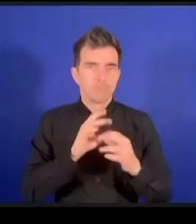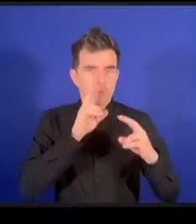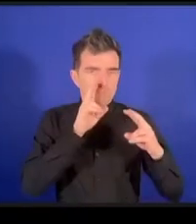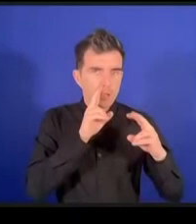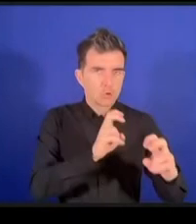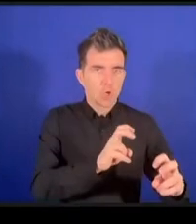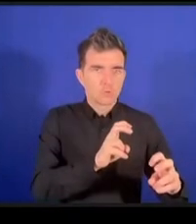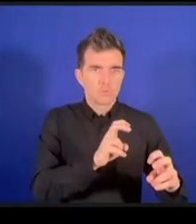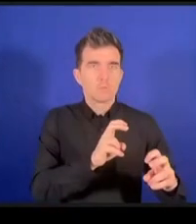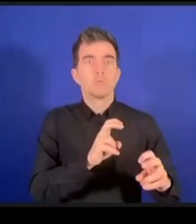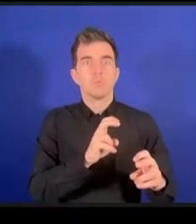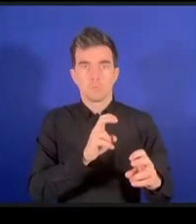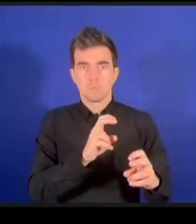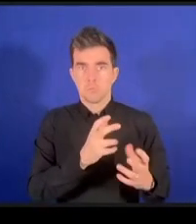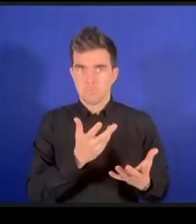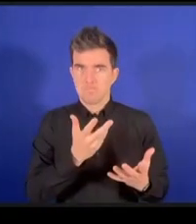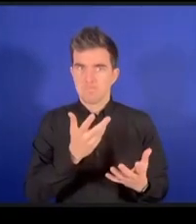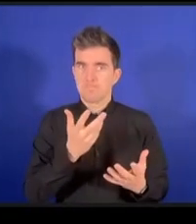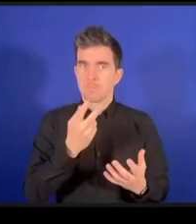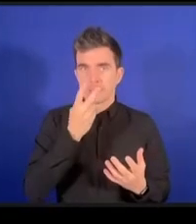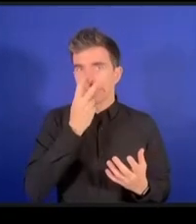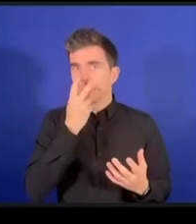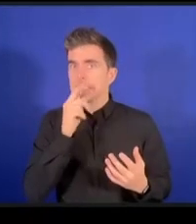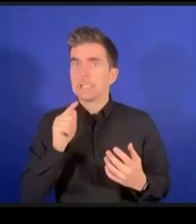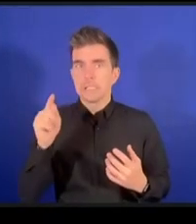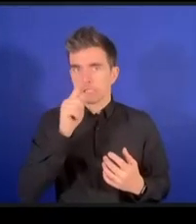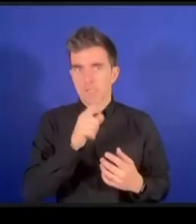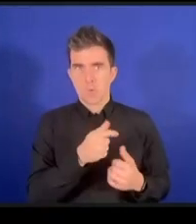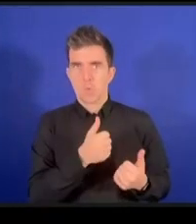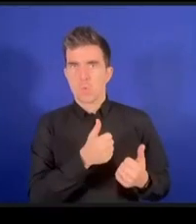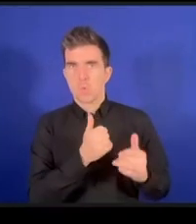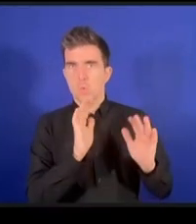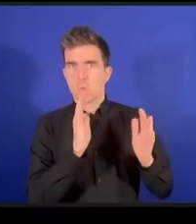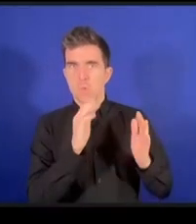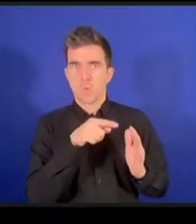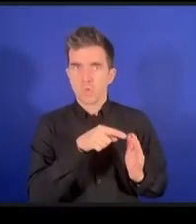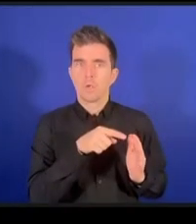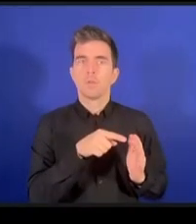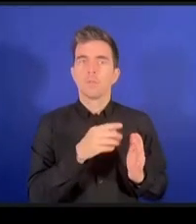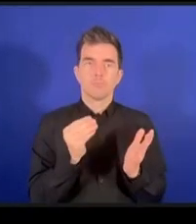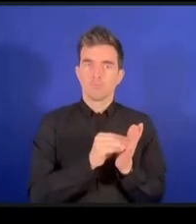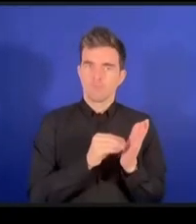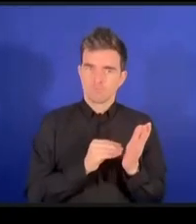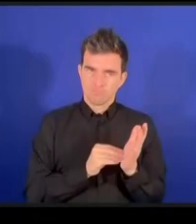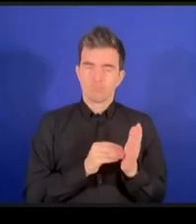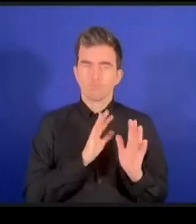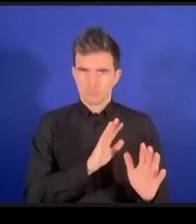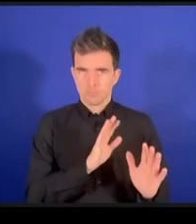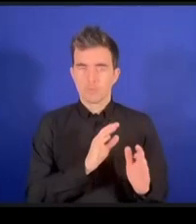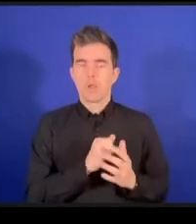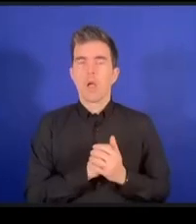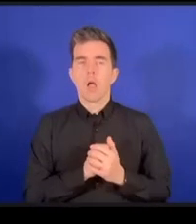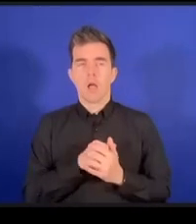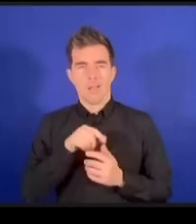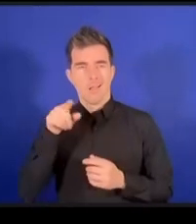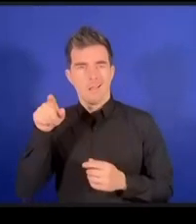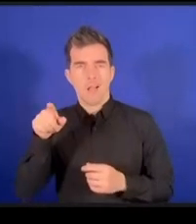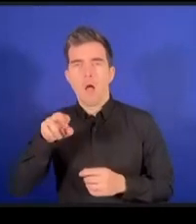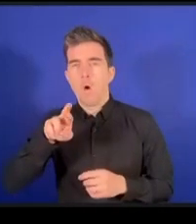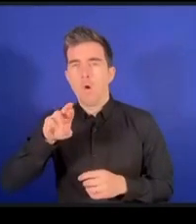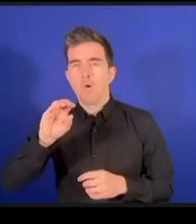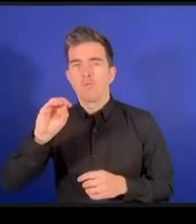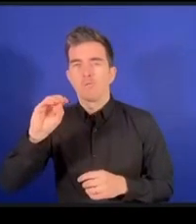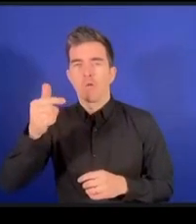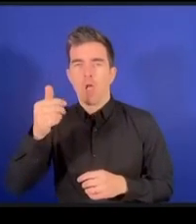хорошо принимается как мы это видели например доклад который мы только что получили был широко принят при этом